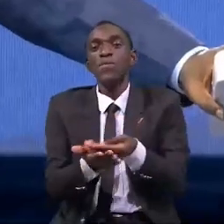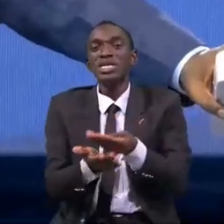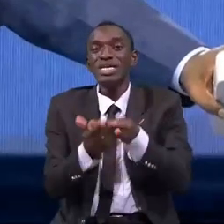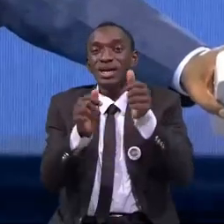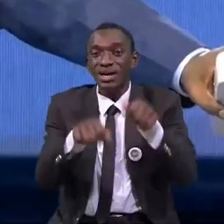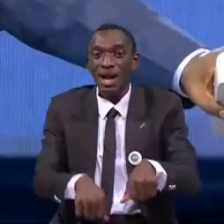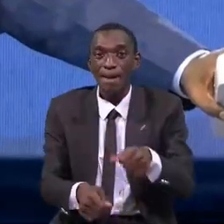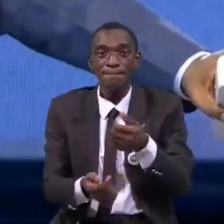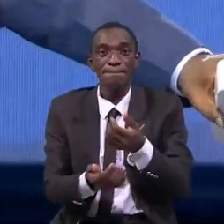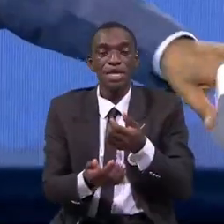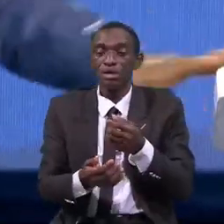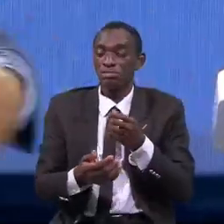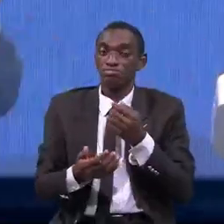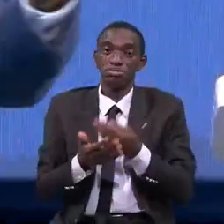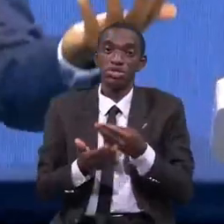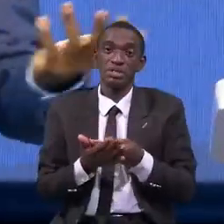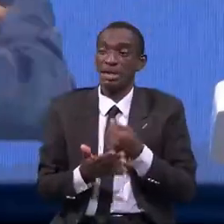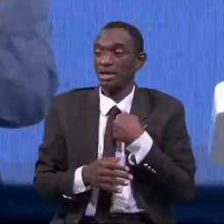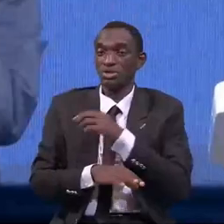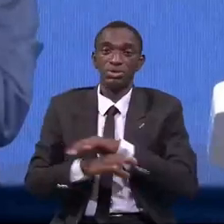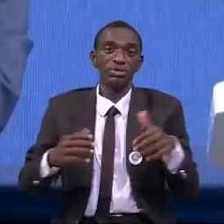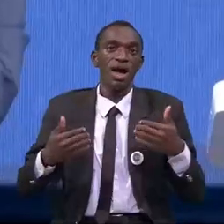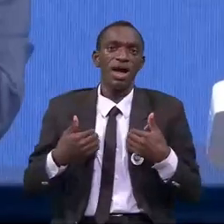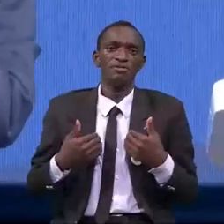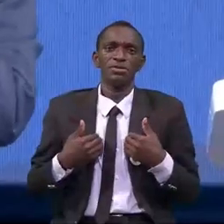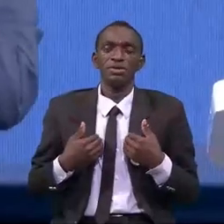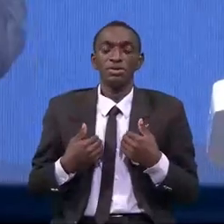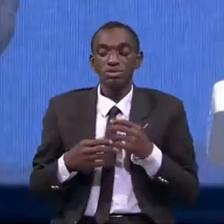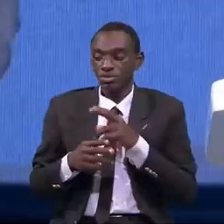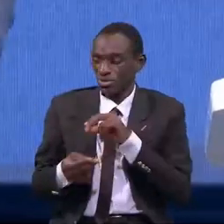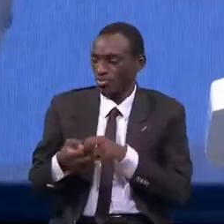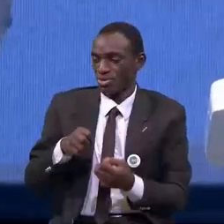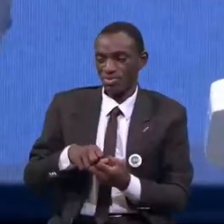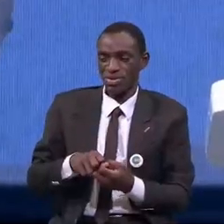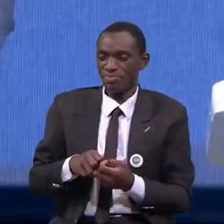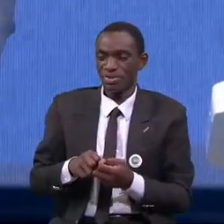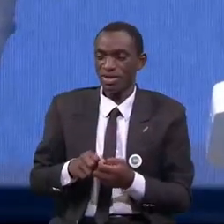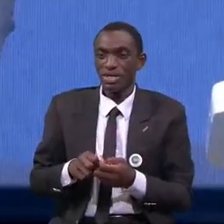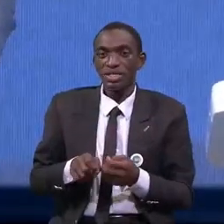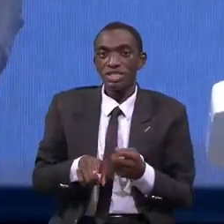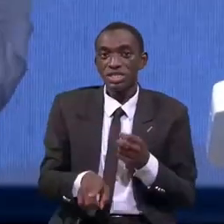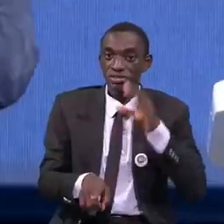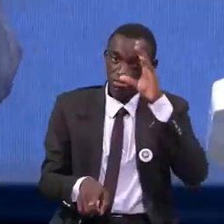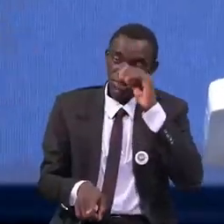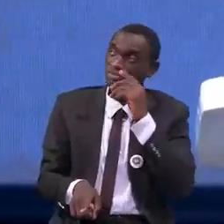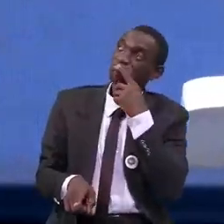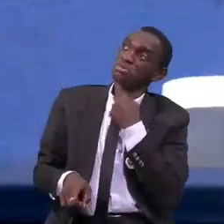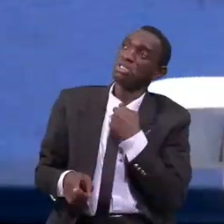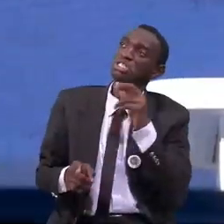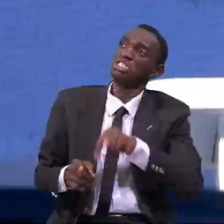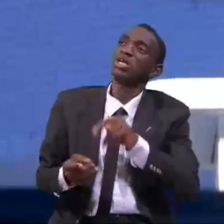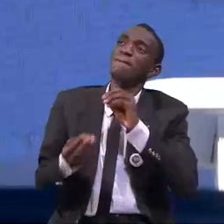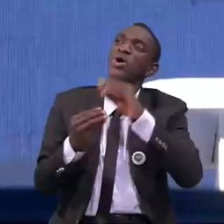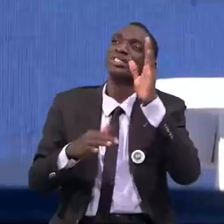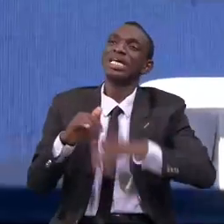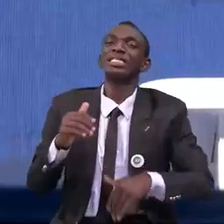corps je n'ai ni argent or pas de problème j'ai besoin plus que de